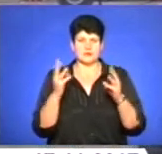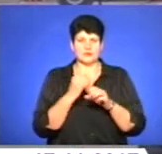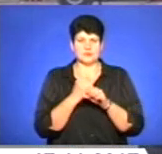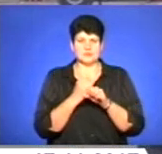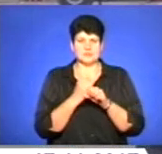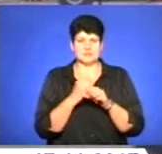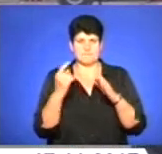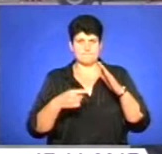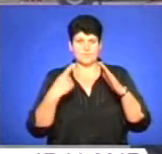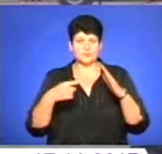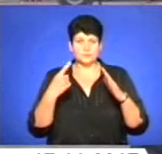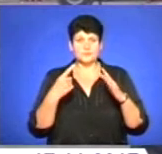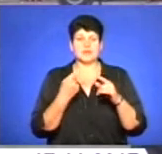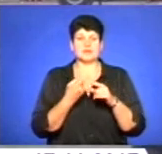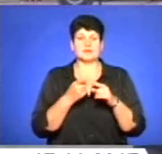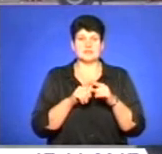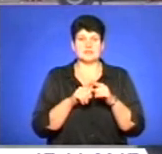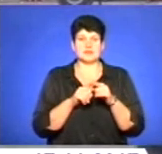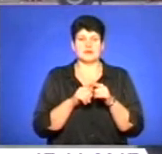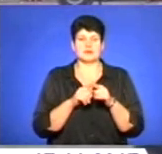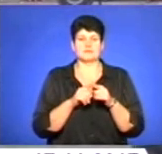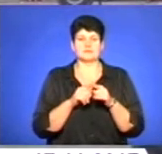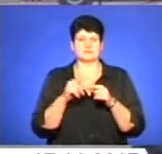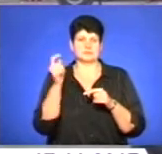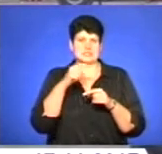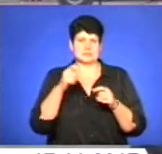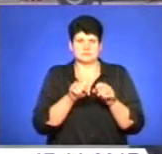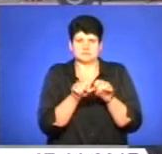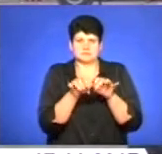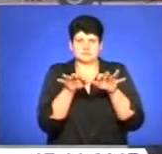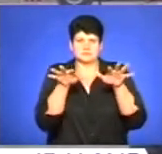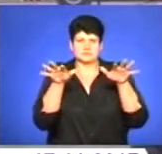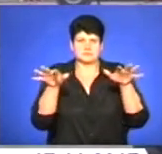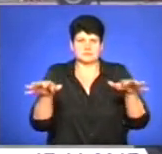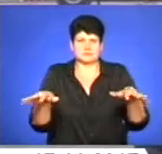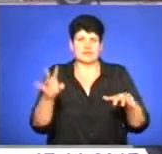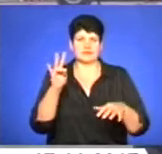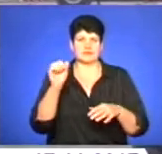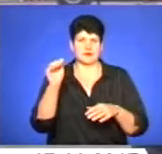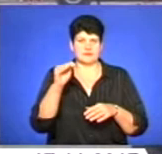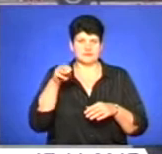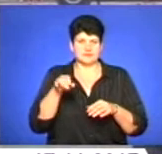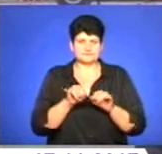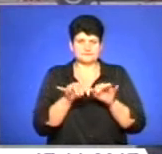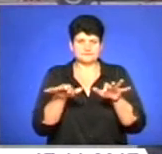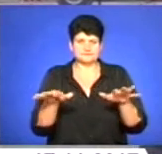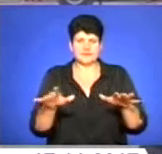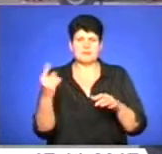відсіка двигуна, внаслідок чого відбувся розлив палива. І також перша